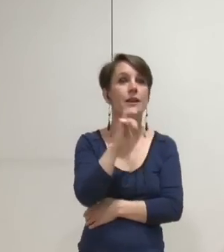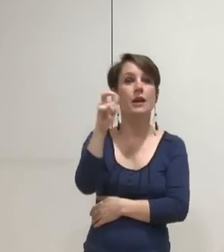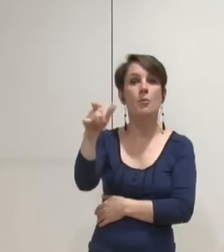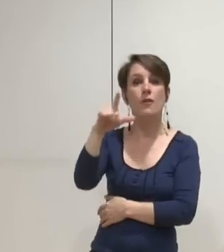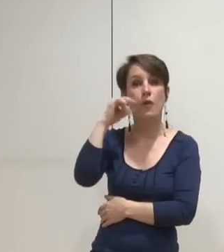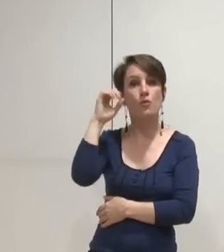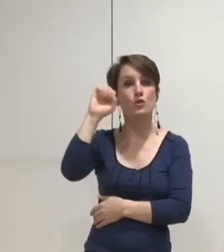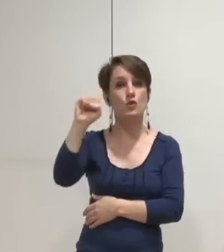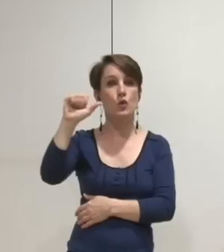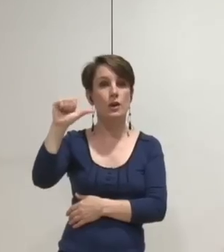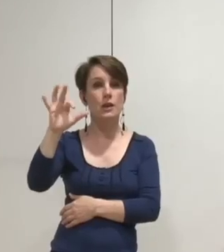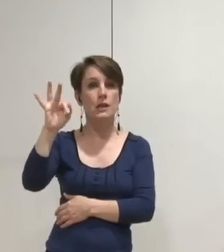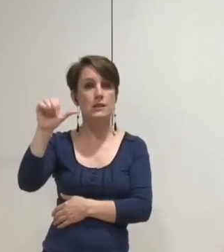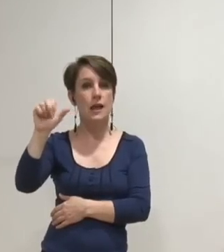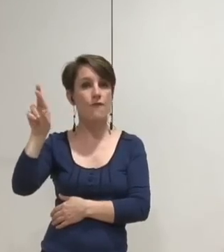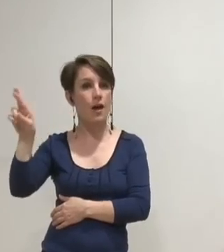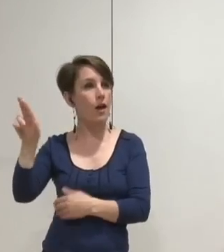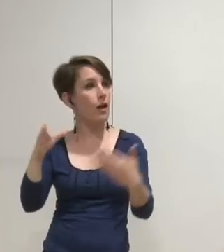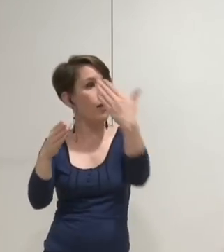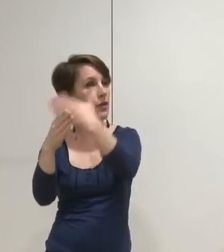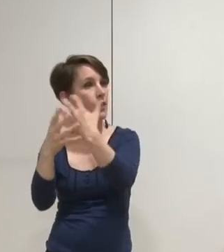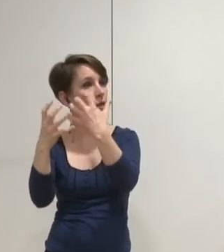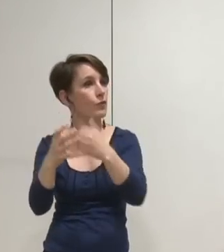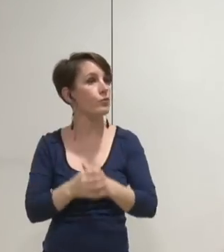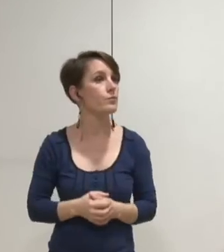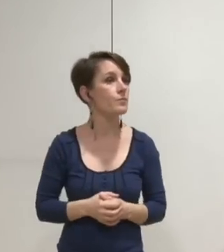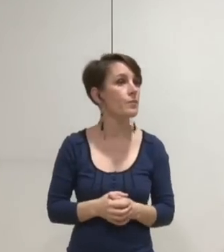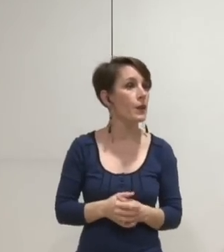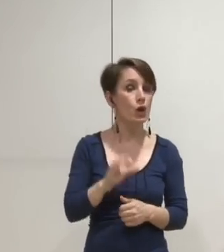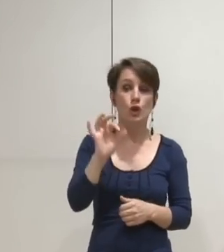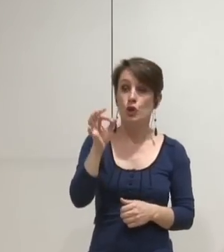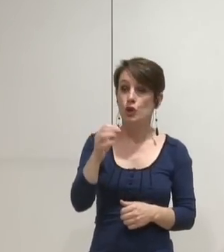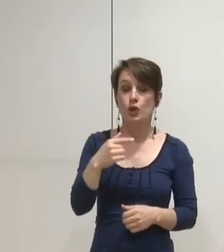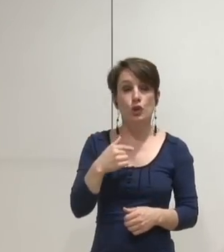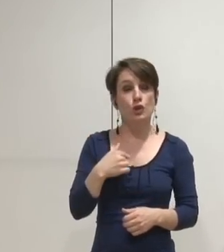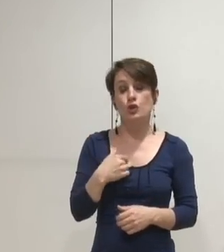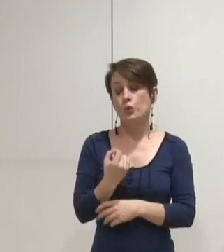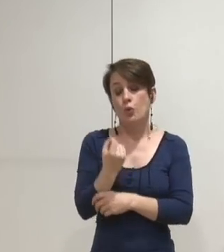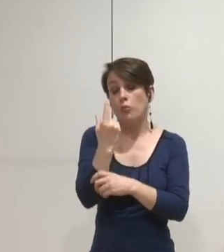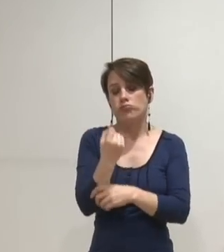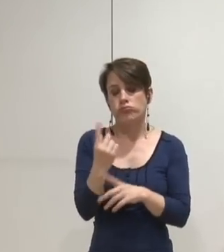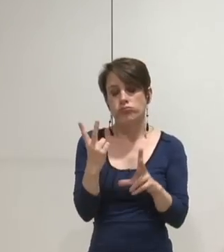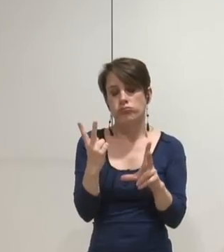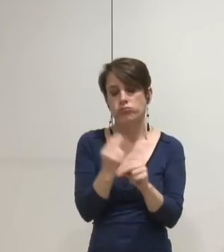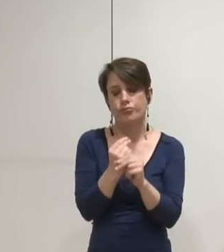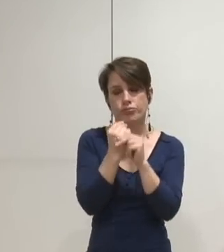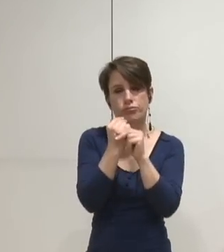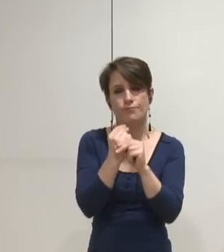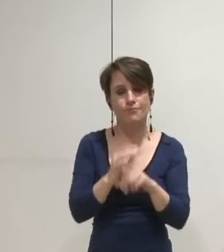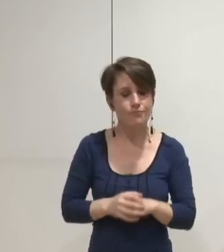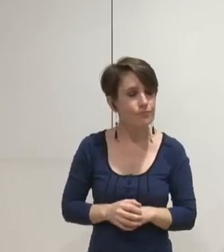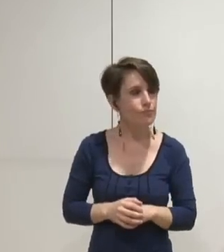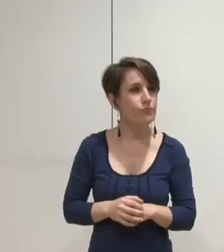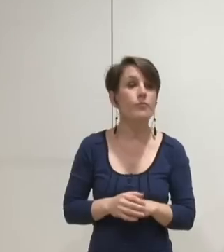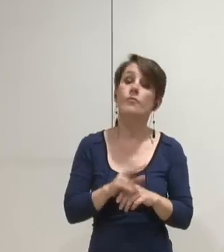Safar ou Monsieur le Maire brièvement mais Pierre Merot l'a dit d'une certaine façon à l'instant il y a